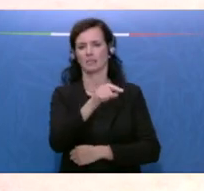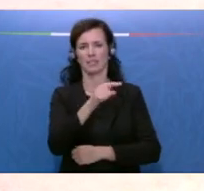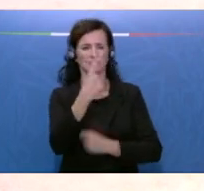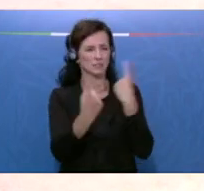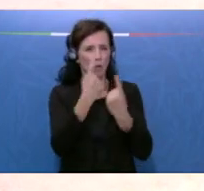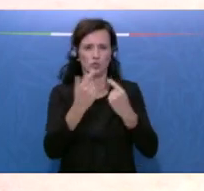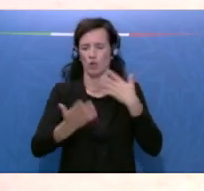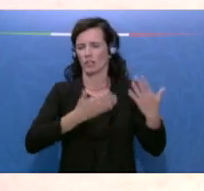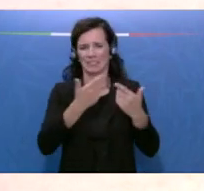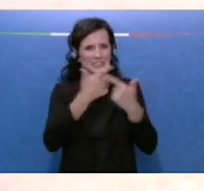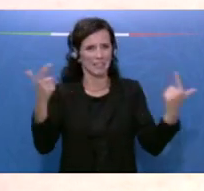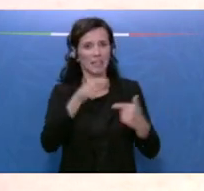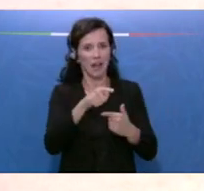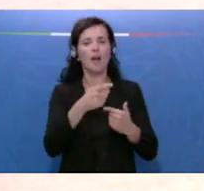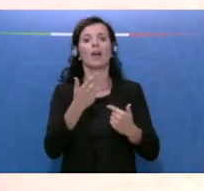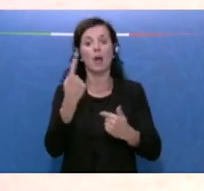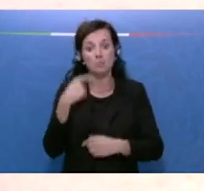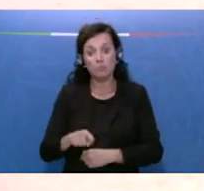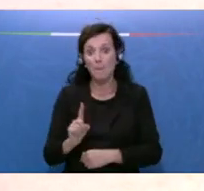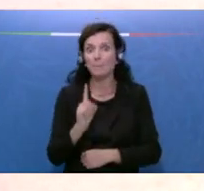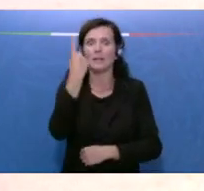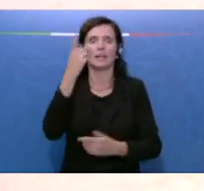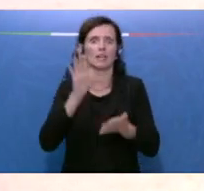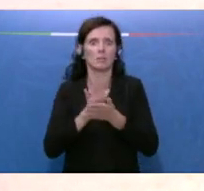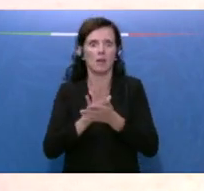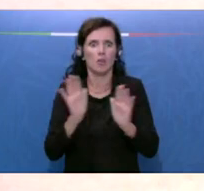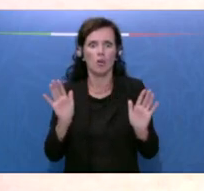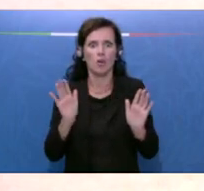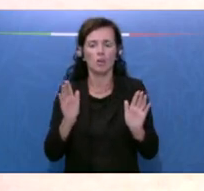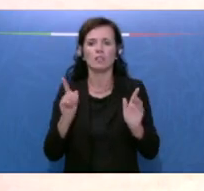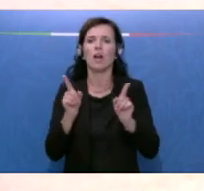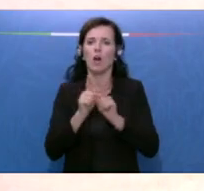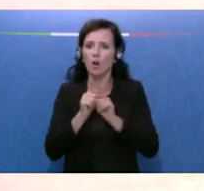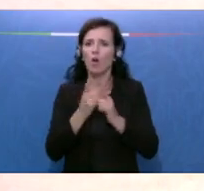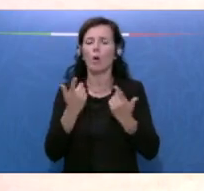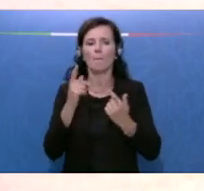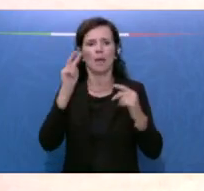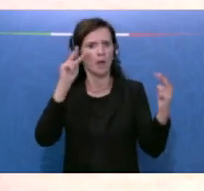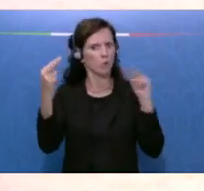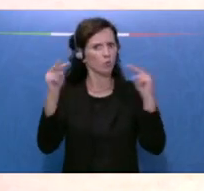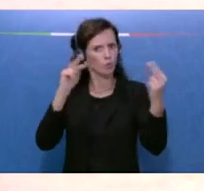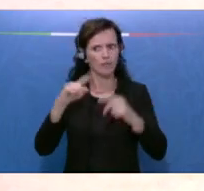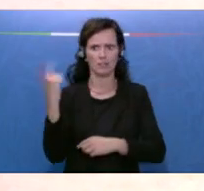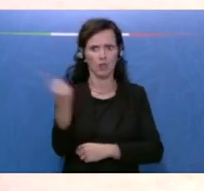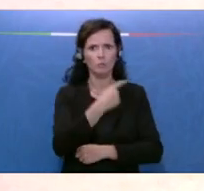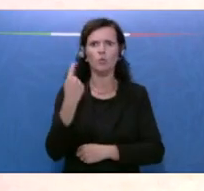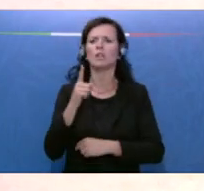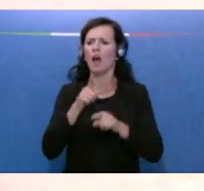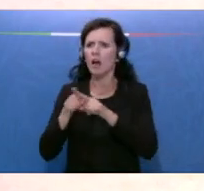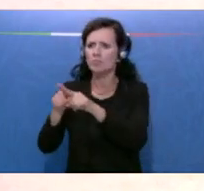veramente uno dei primi casi prime affermazioni di multilateralismo che c'è stata quest'anno